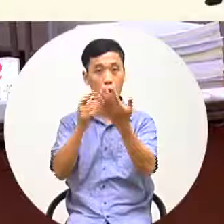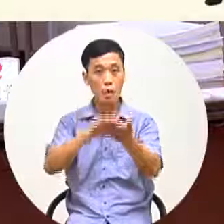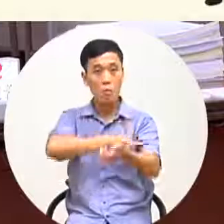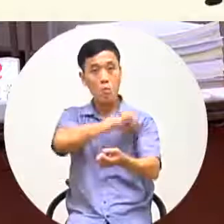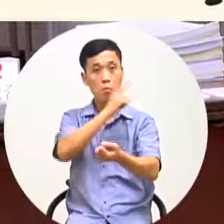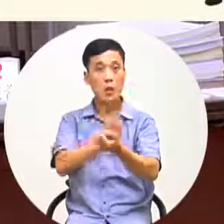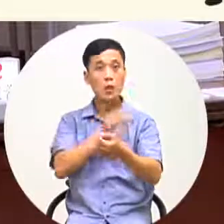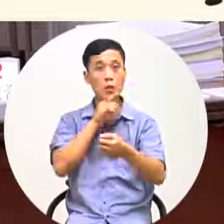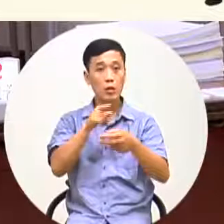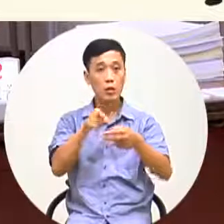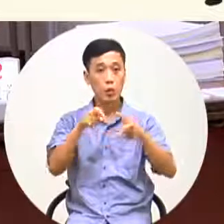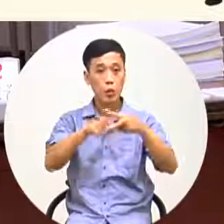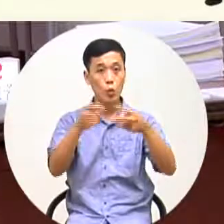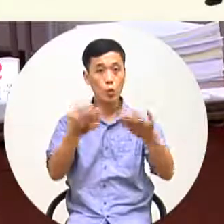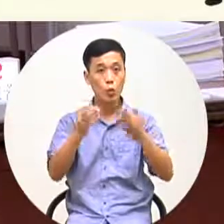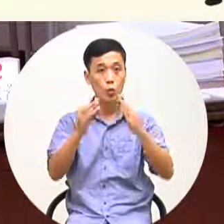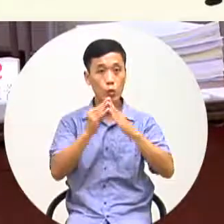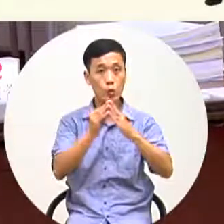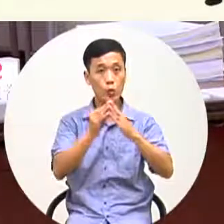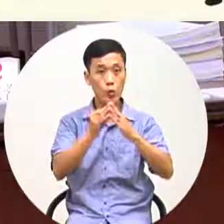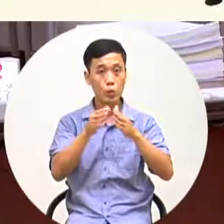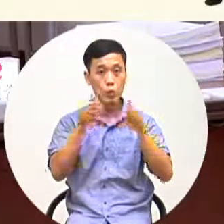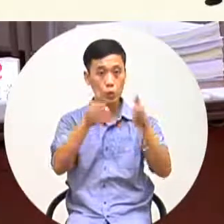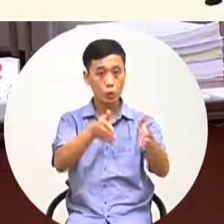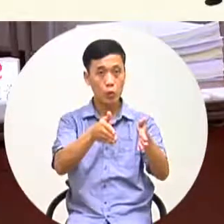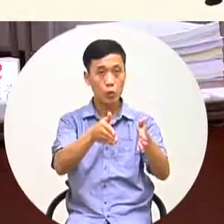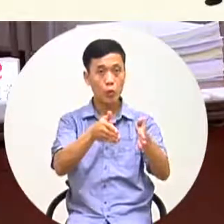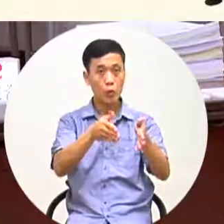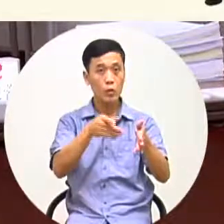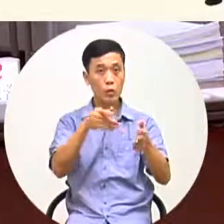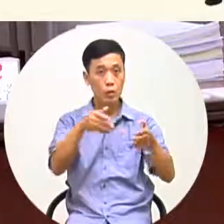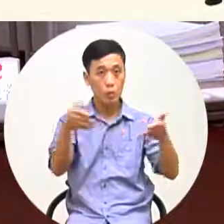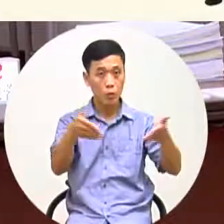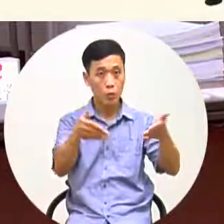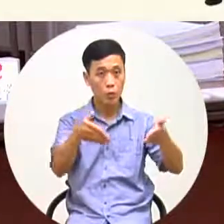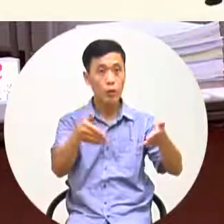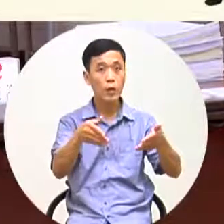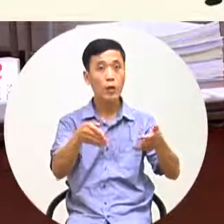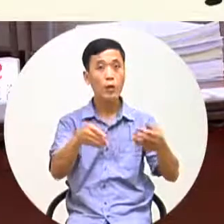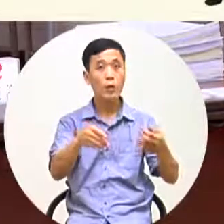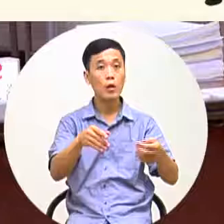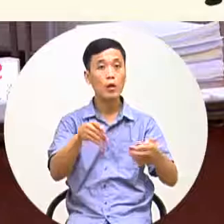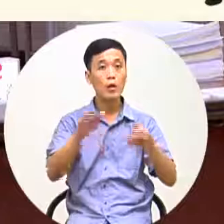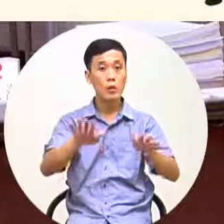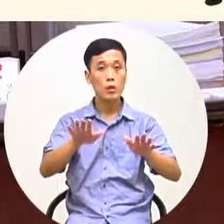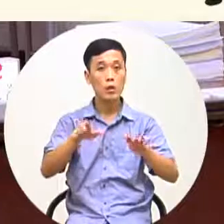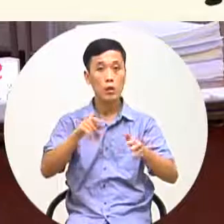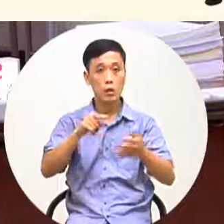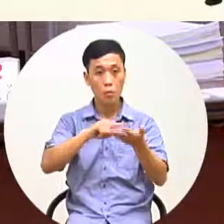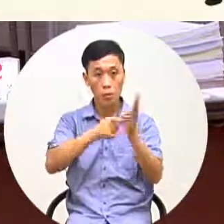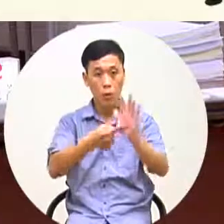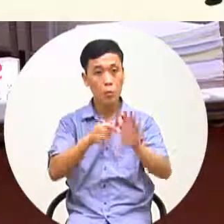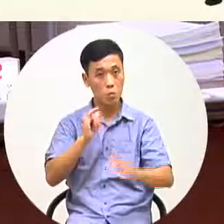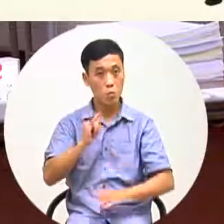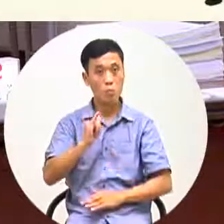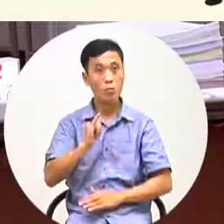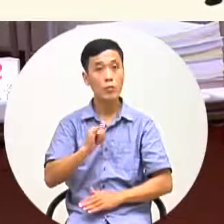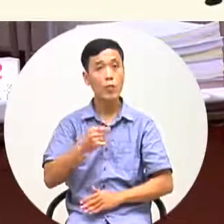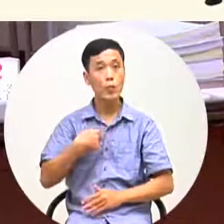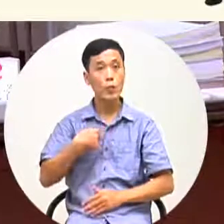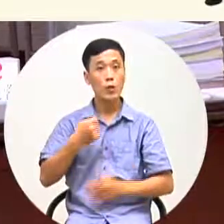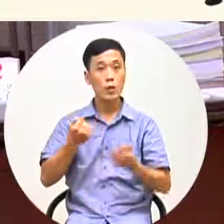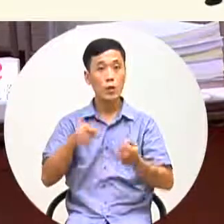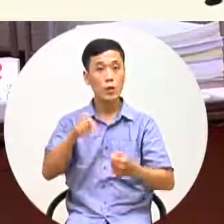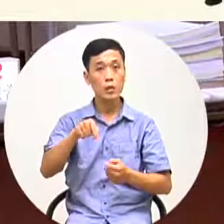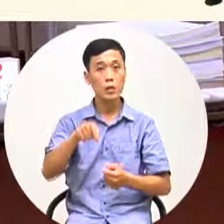个开，来这个开发，对不对？吼，今仔咱甲咱取得这个亮丽的成绩了，吼， 啊，本席在这边也以市府的团队